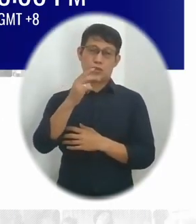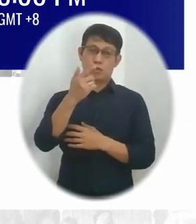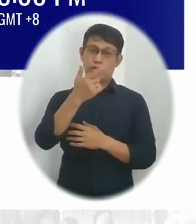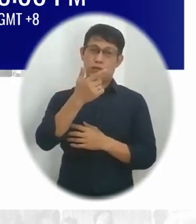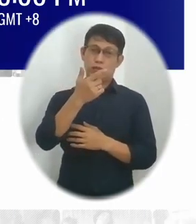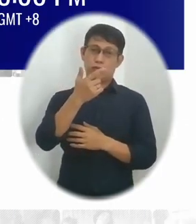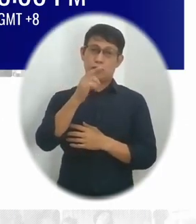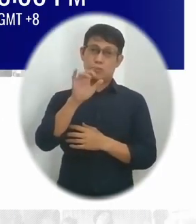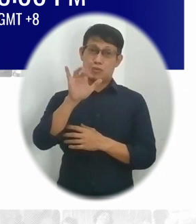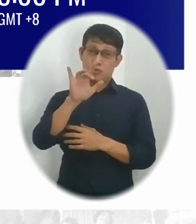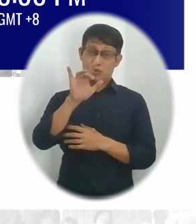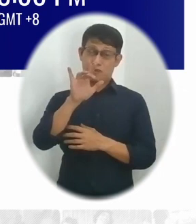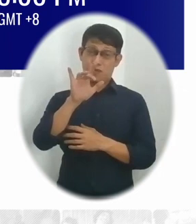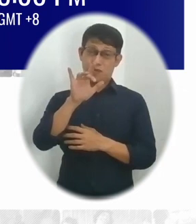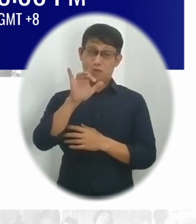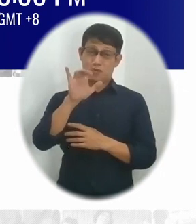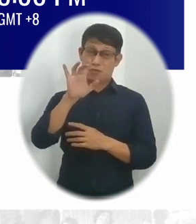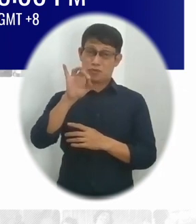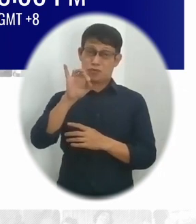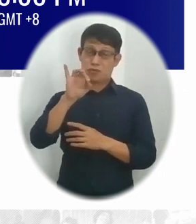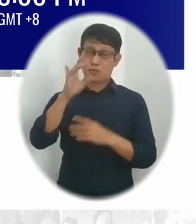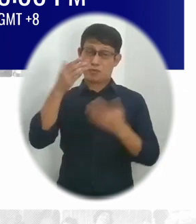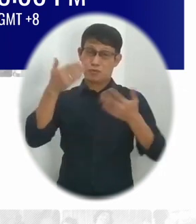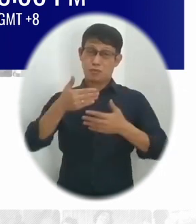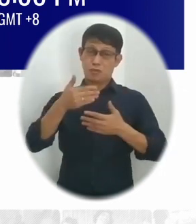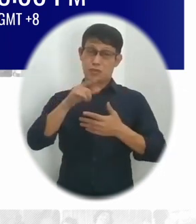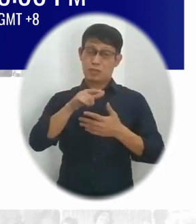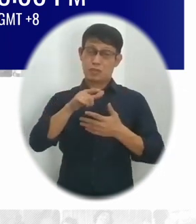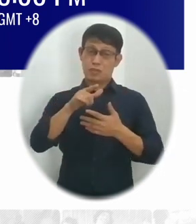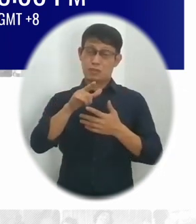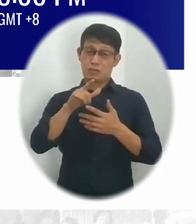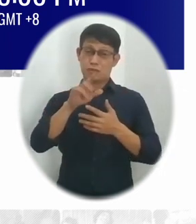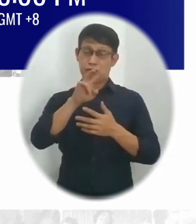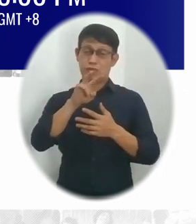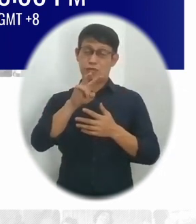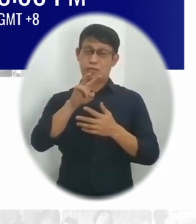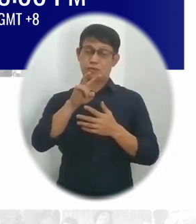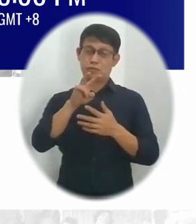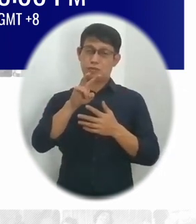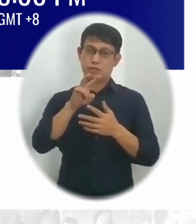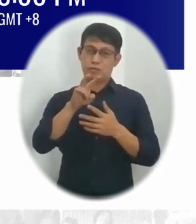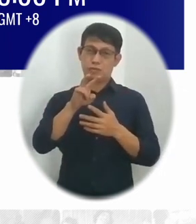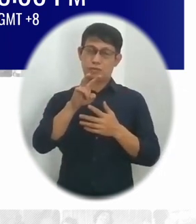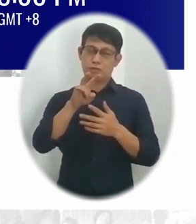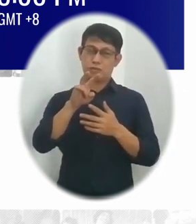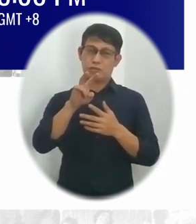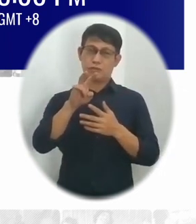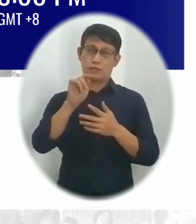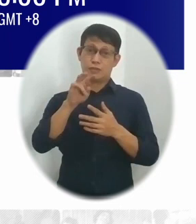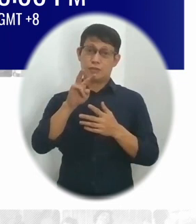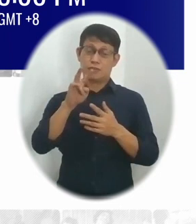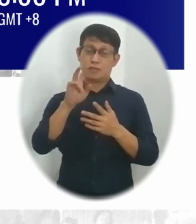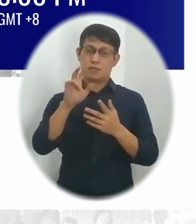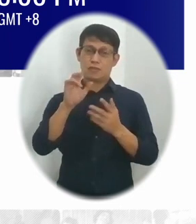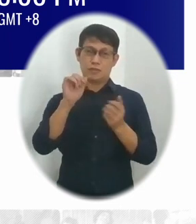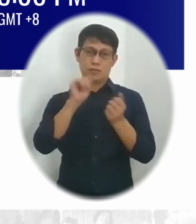Huwebes, 25 ng Nobyembre, alas 8 ng gabi, sa isang episode ng Sagot ni Doc